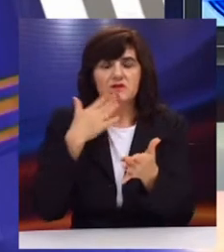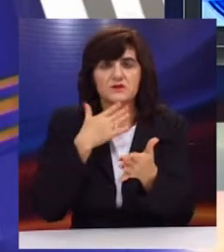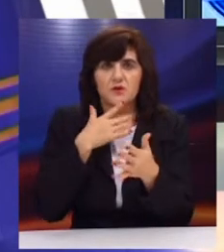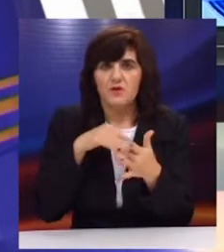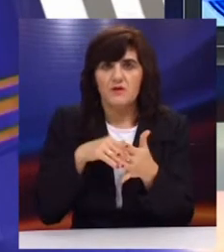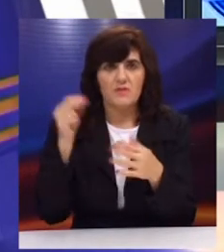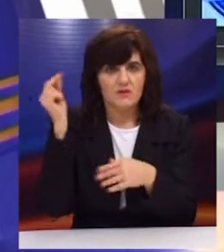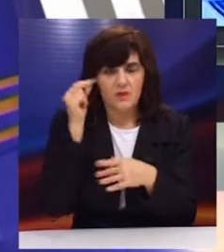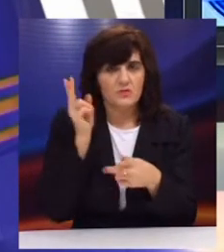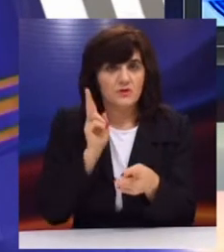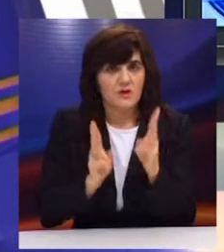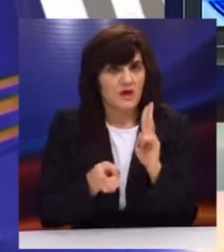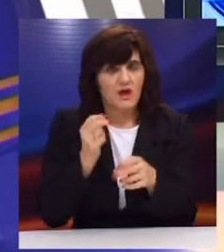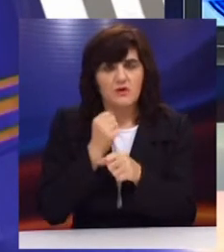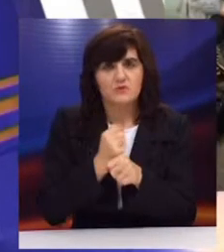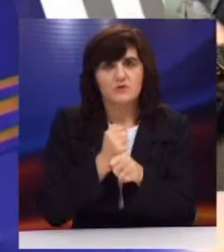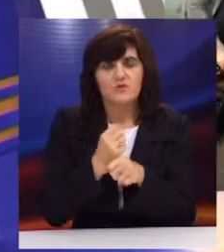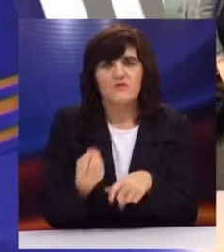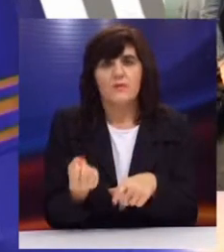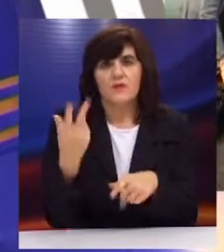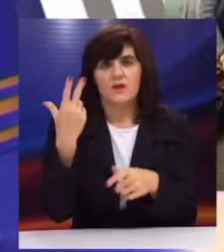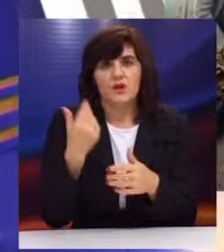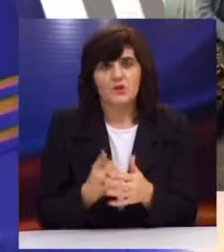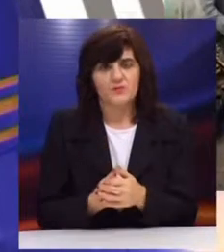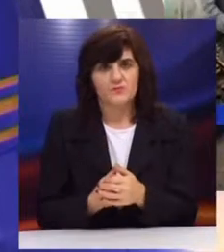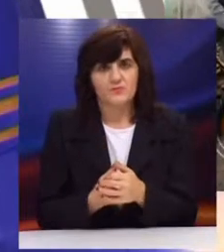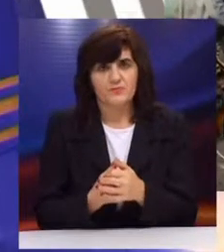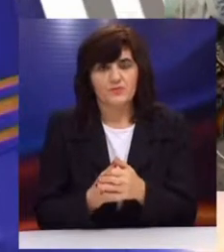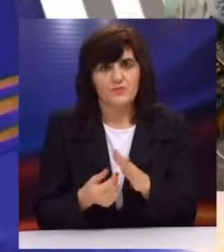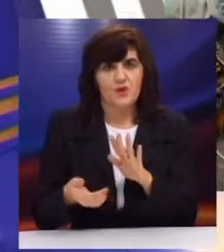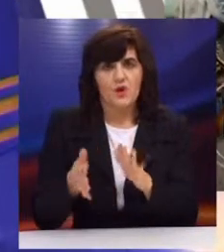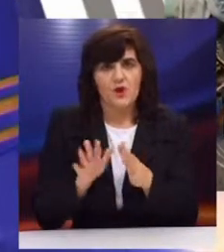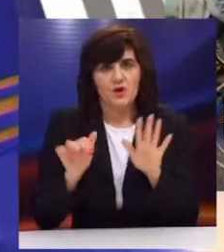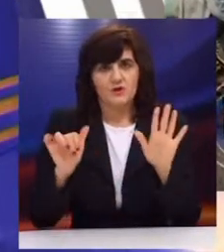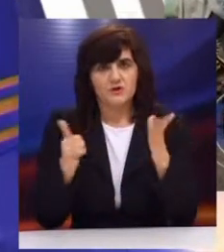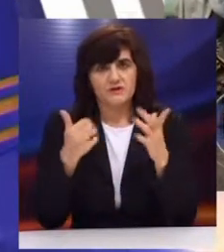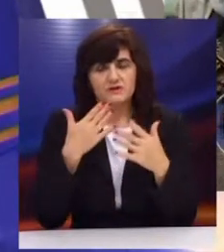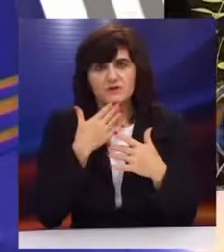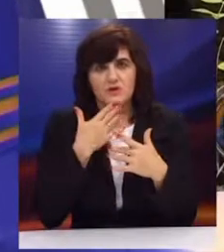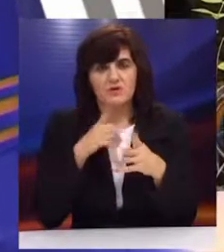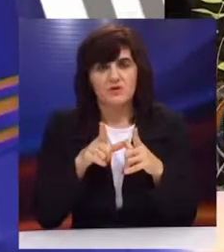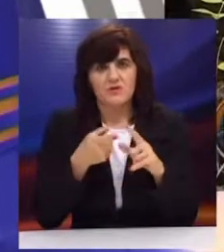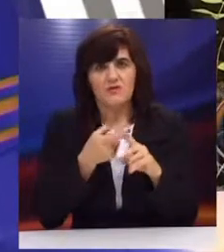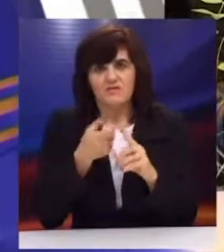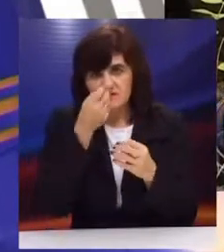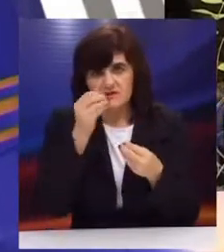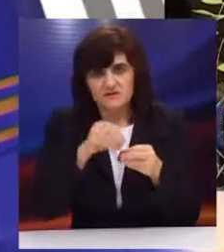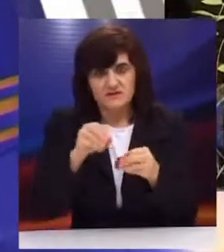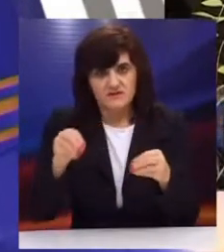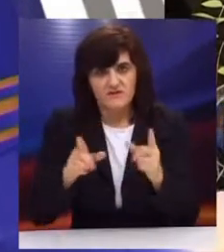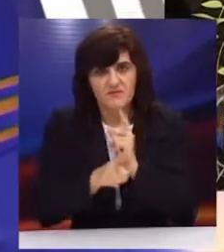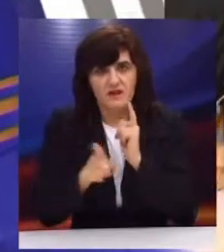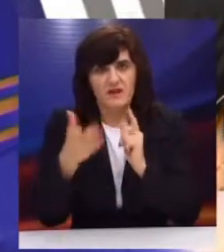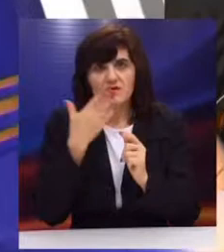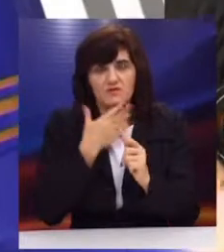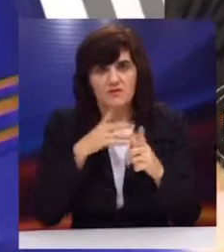da nauče kako da sačuvaju prirodu. Oko 16 učenika smera za pejzažnu arhitekturu u skladu sa